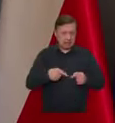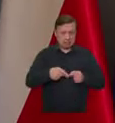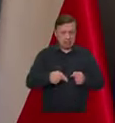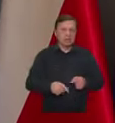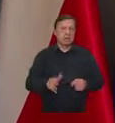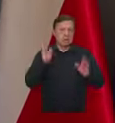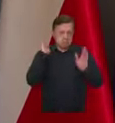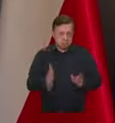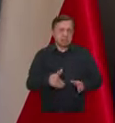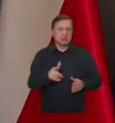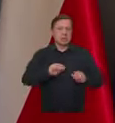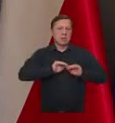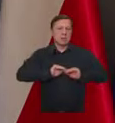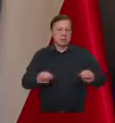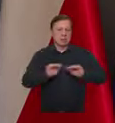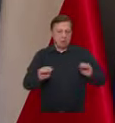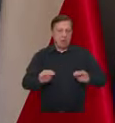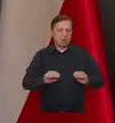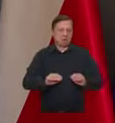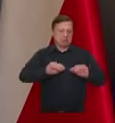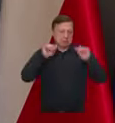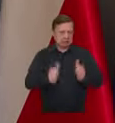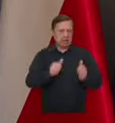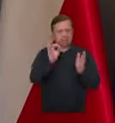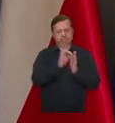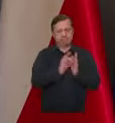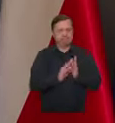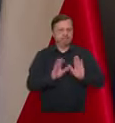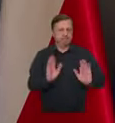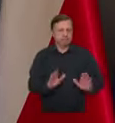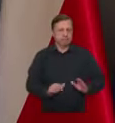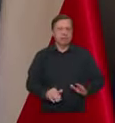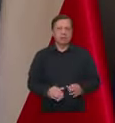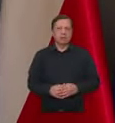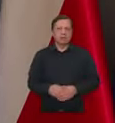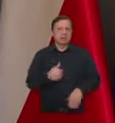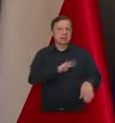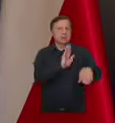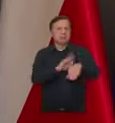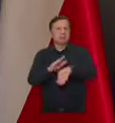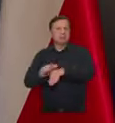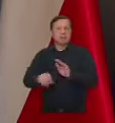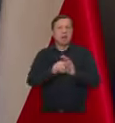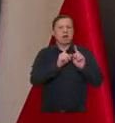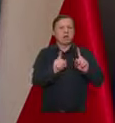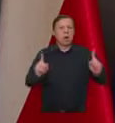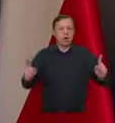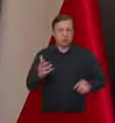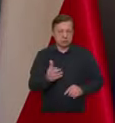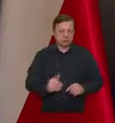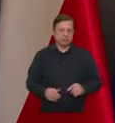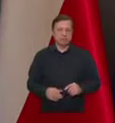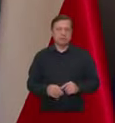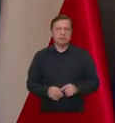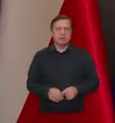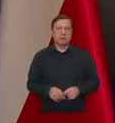im prowadzić to nauczanie bardziej systematycznie. Apelujemy jednocześnie do nauczycieli, aby także zważali na